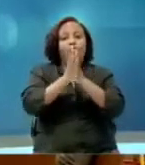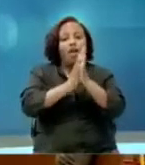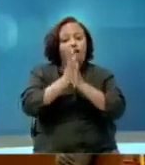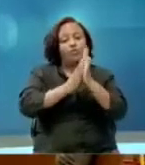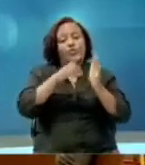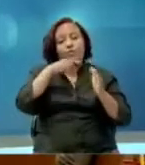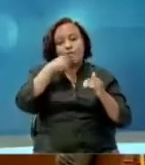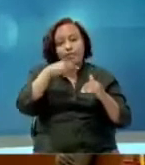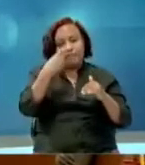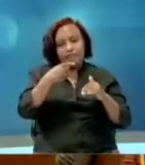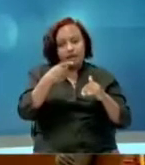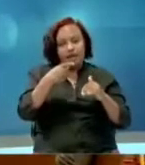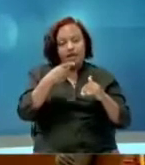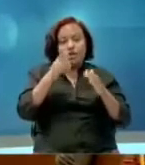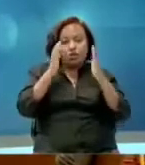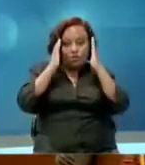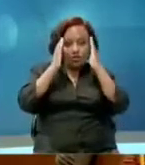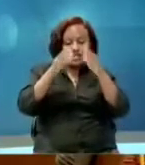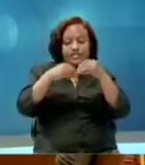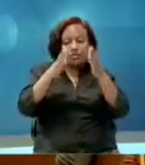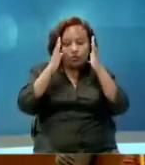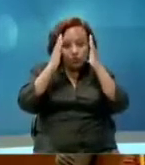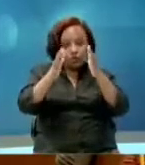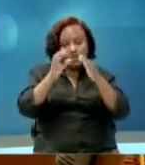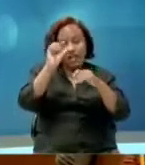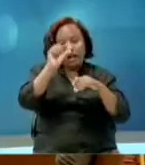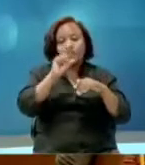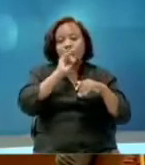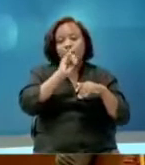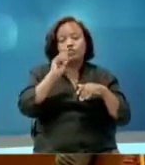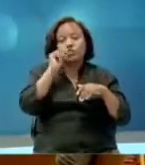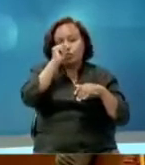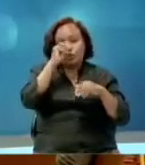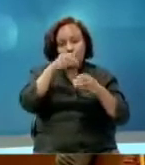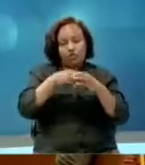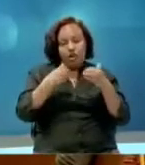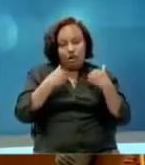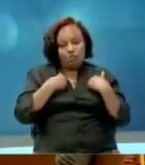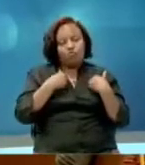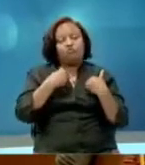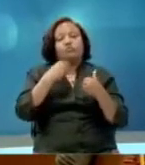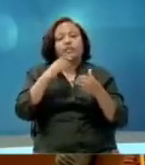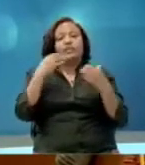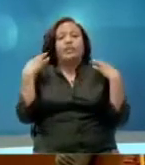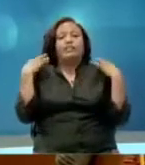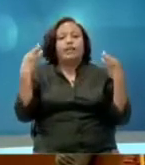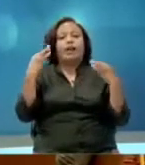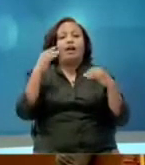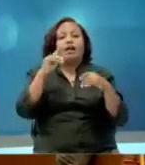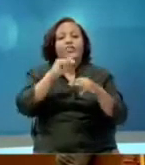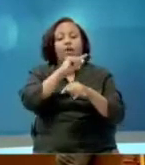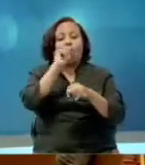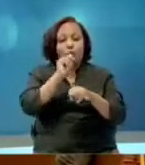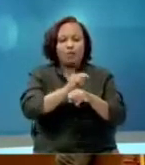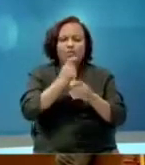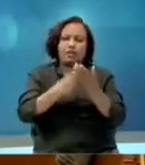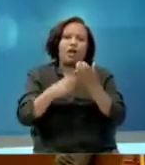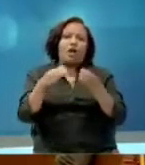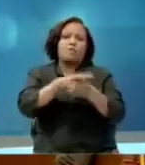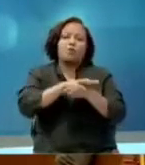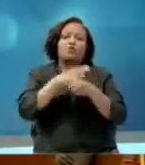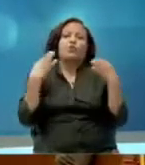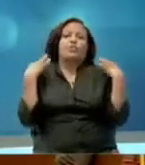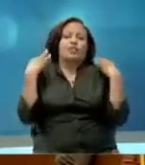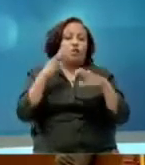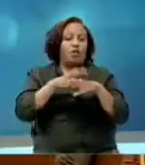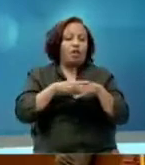ለሚባለው የትምህርት ዘርፍ የተሰጠው ትኩረት አናሳ መሆኑ ነው እንጂ ኢትዮጵያ ውስጥ ላሉ የጤና ተቋማት እሱን ነገር አሟልቶ ምክንያቱም